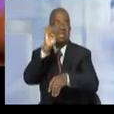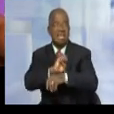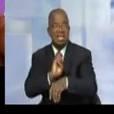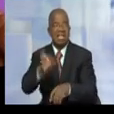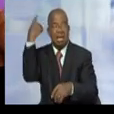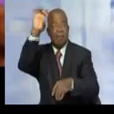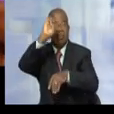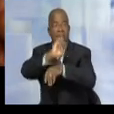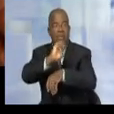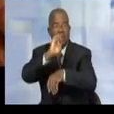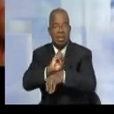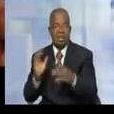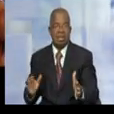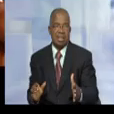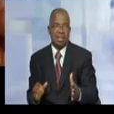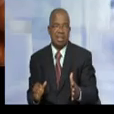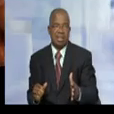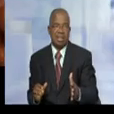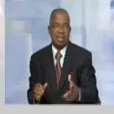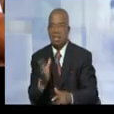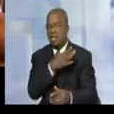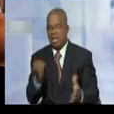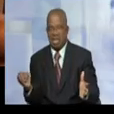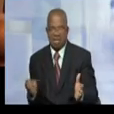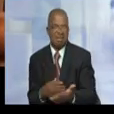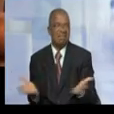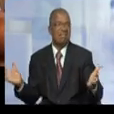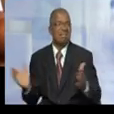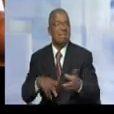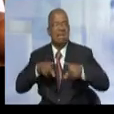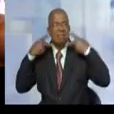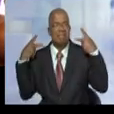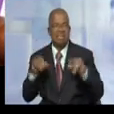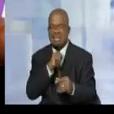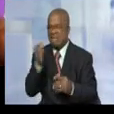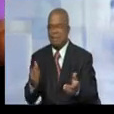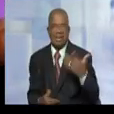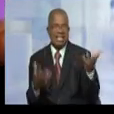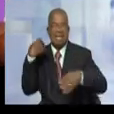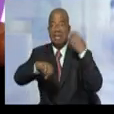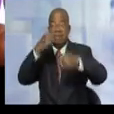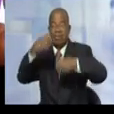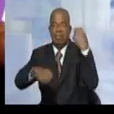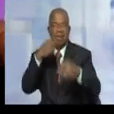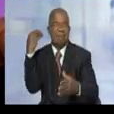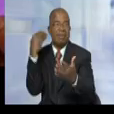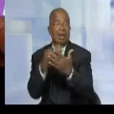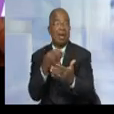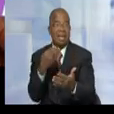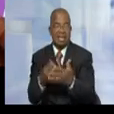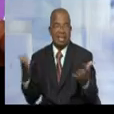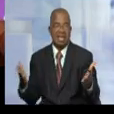de travailler sans s'inquiéter des ressources financières, donner aussi une image église vis-à-vis de nos